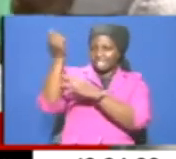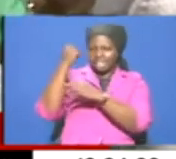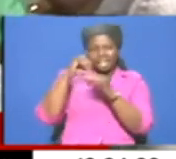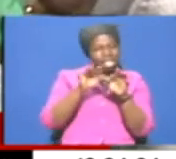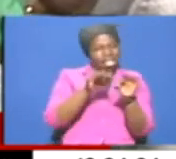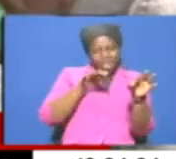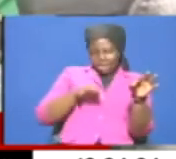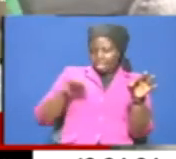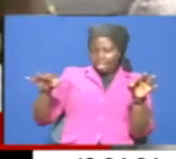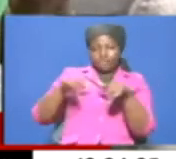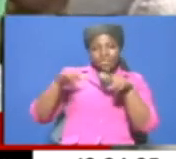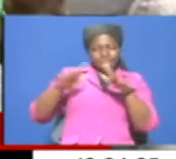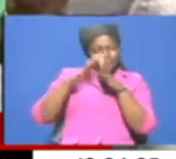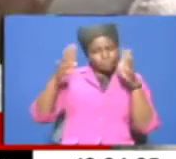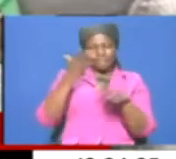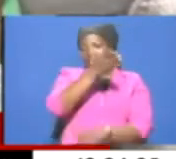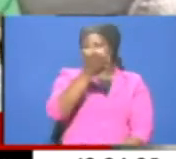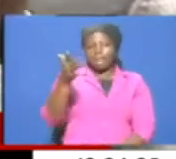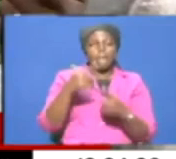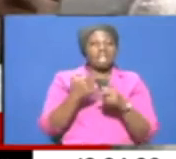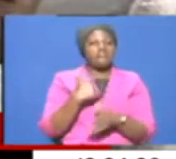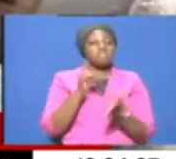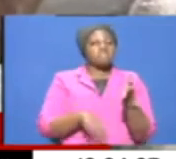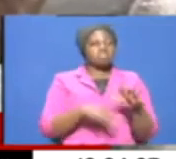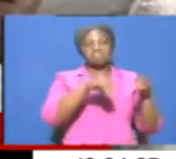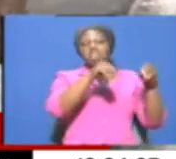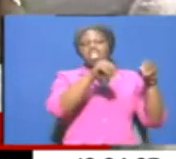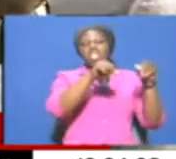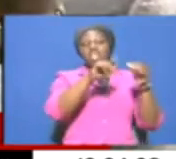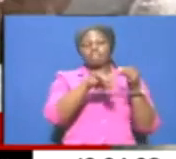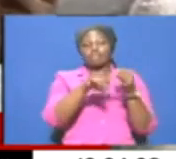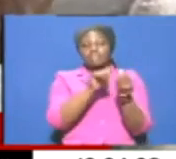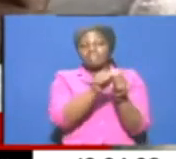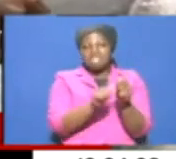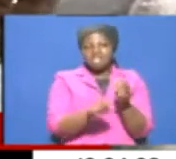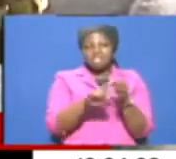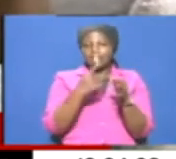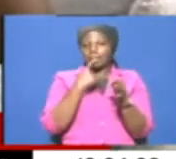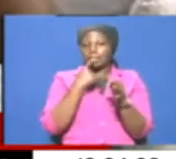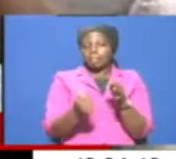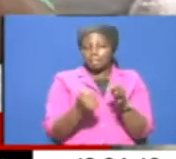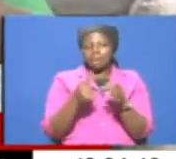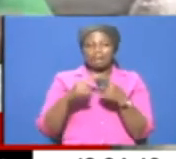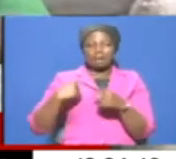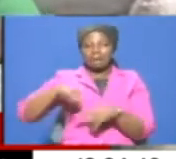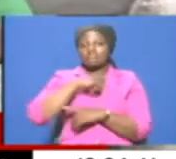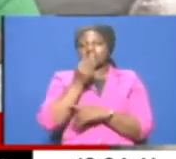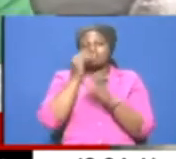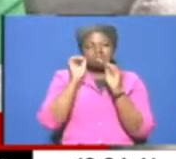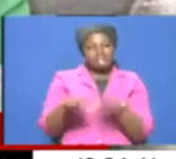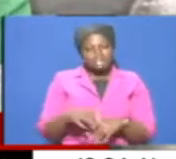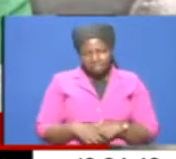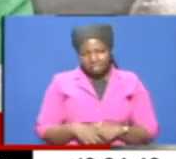Lakini nini iko? Mchanga tu, mahidi na maharagwe. Na kwanza hatukuli, lakini tukishabadilisha a